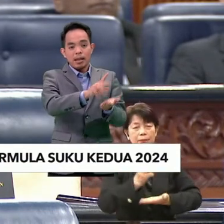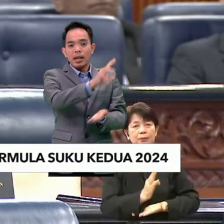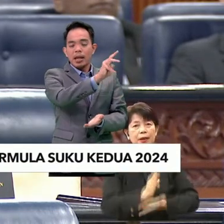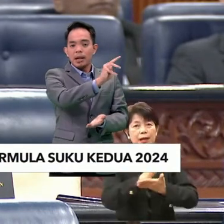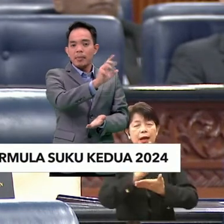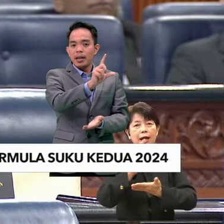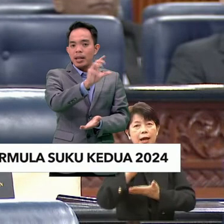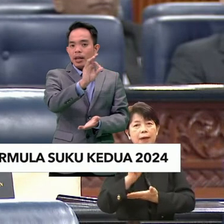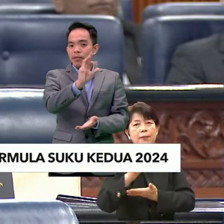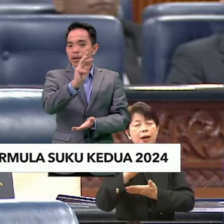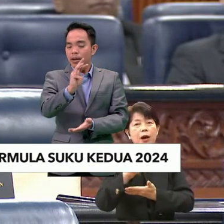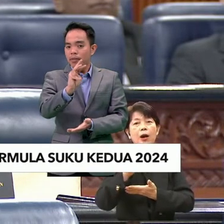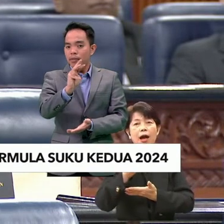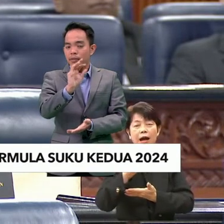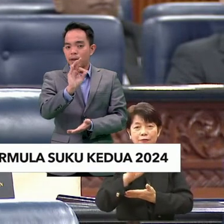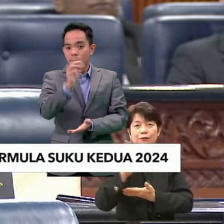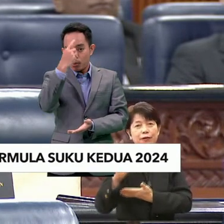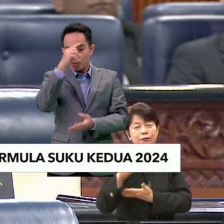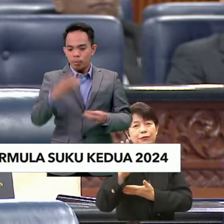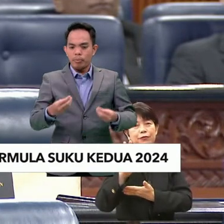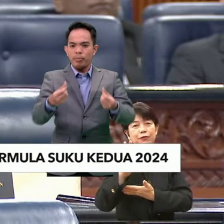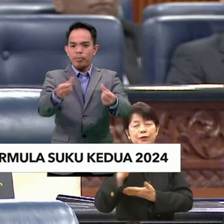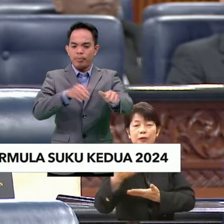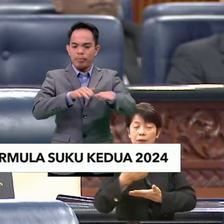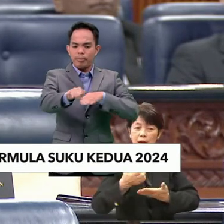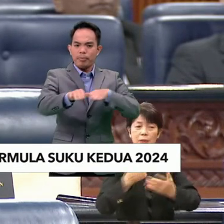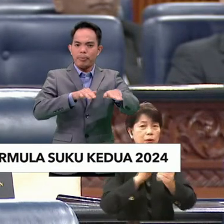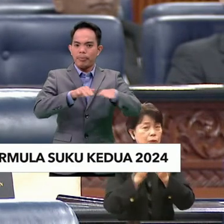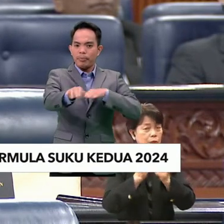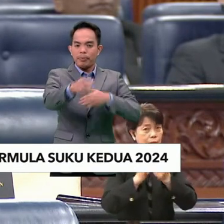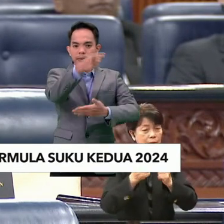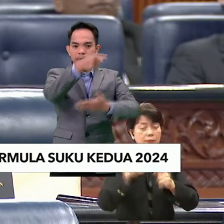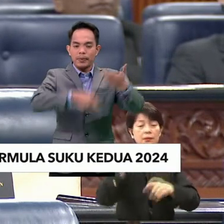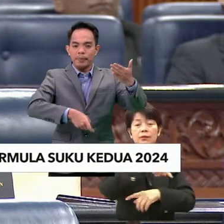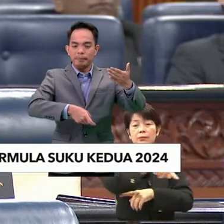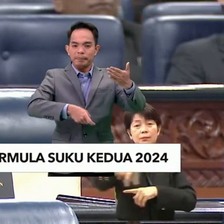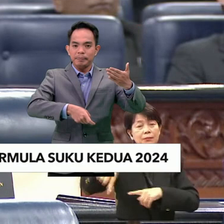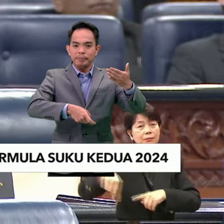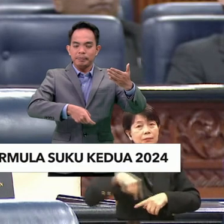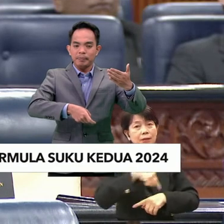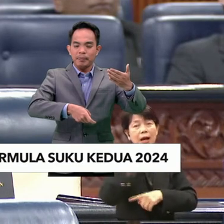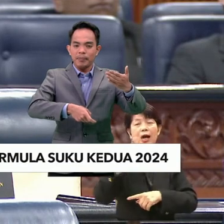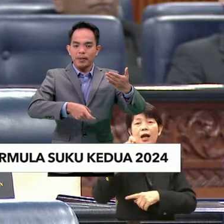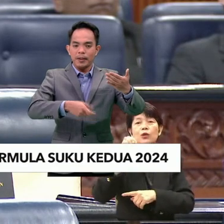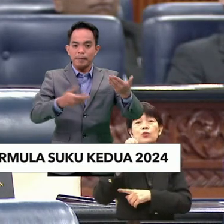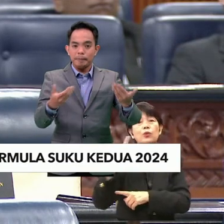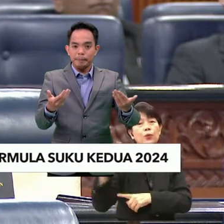mlff bagi melancarkan pergerakan trafik di plaza tol iaitu